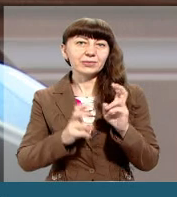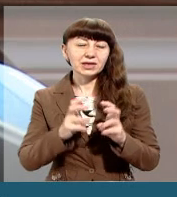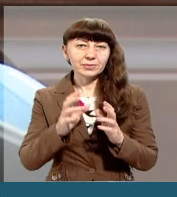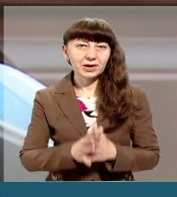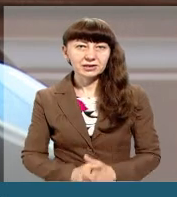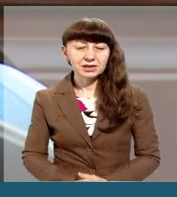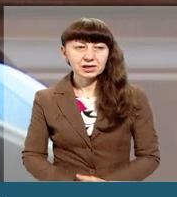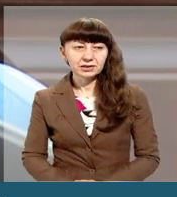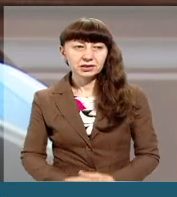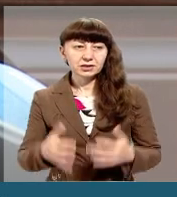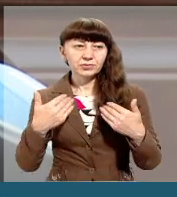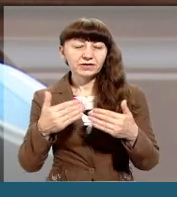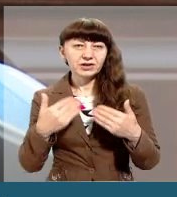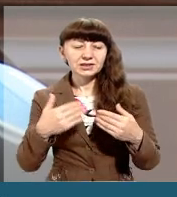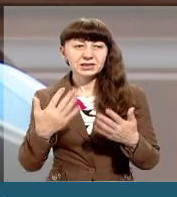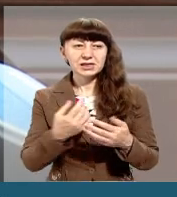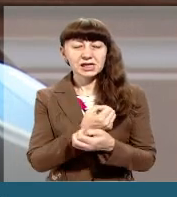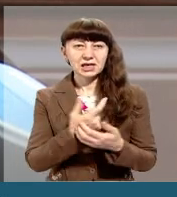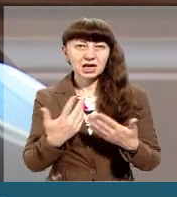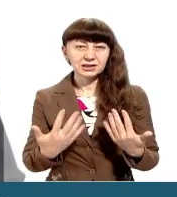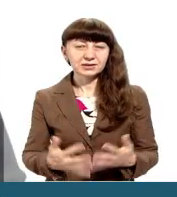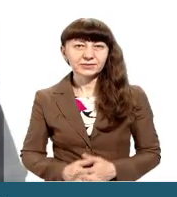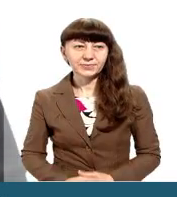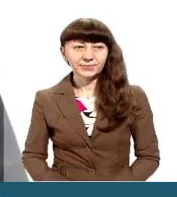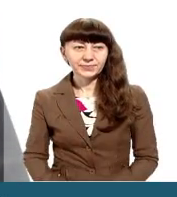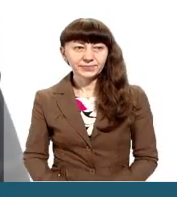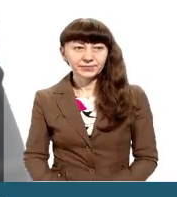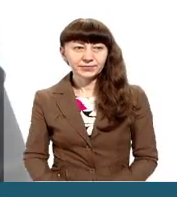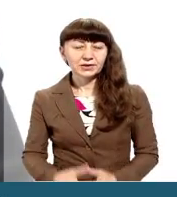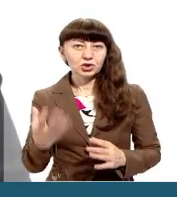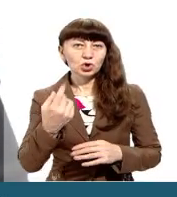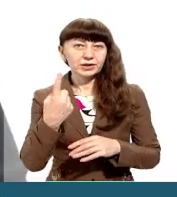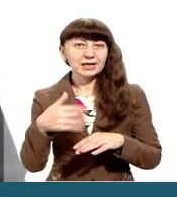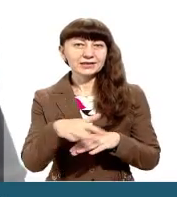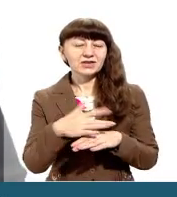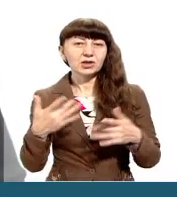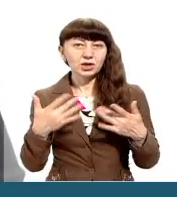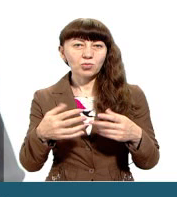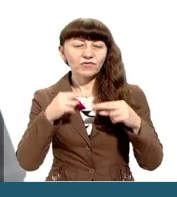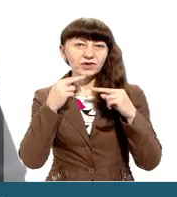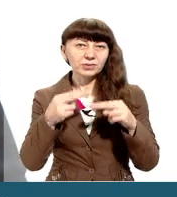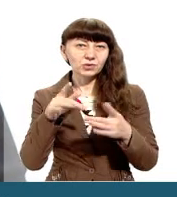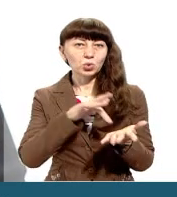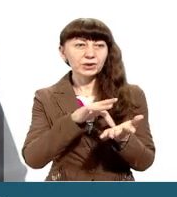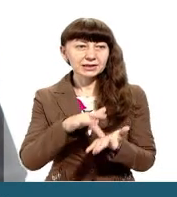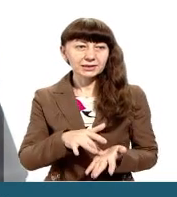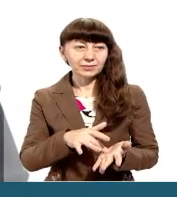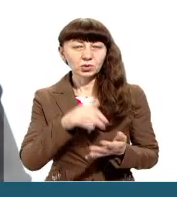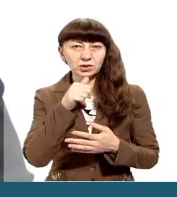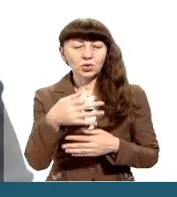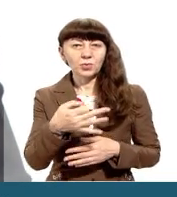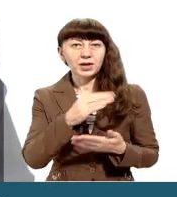предпринимателей, среди производителей тех или иных производств. Еще одна сфера, требующая внимания – туризм. В